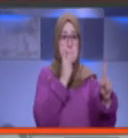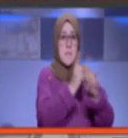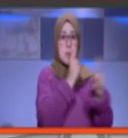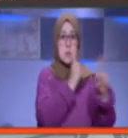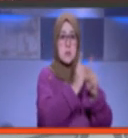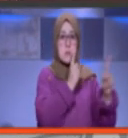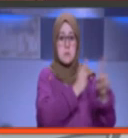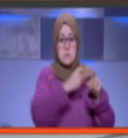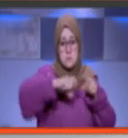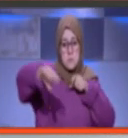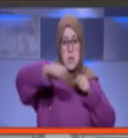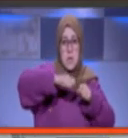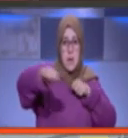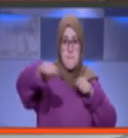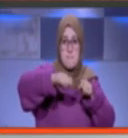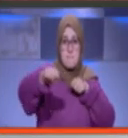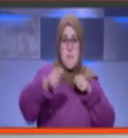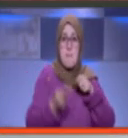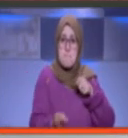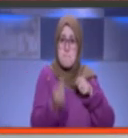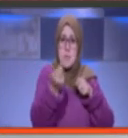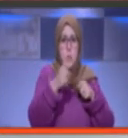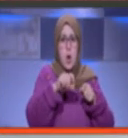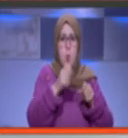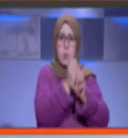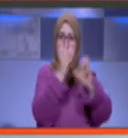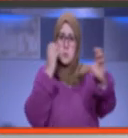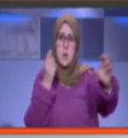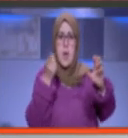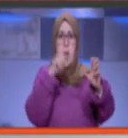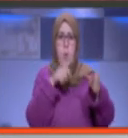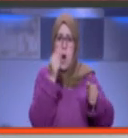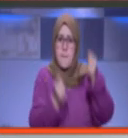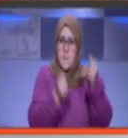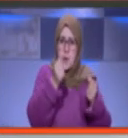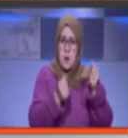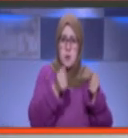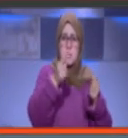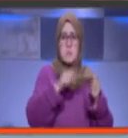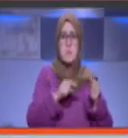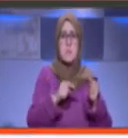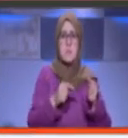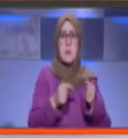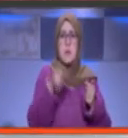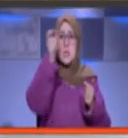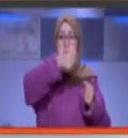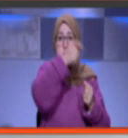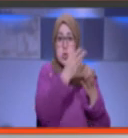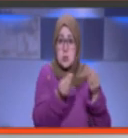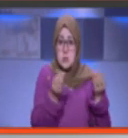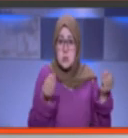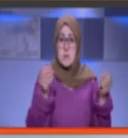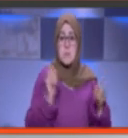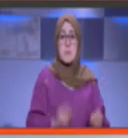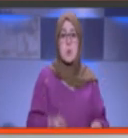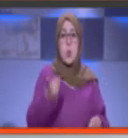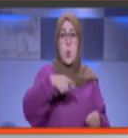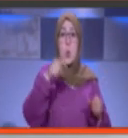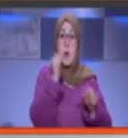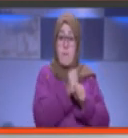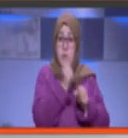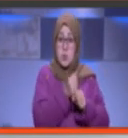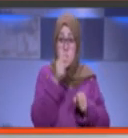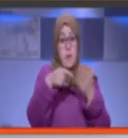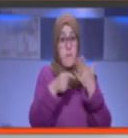سواء حكومية زي المترو أو النقل العام أو اللي تبع شغله، وطبعاً متوافر فيها سبل الوقاية. وهو في الشغل هيكون فيه